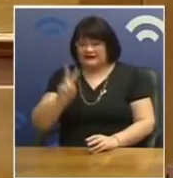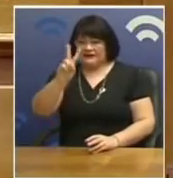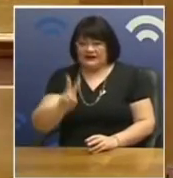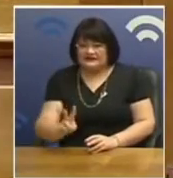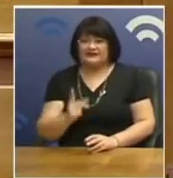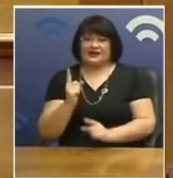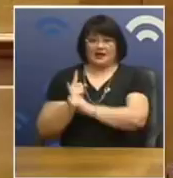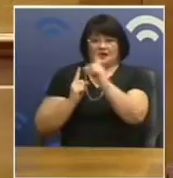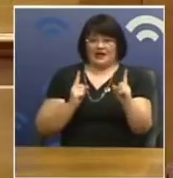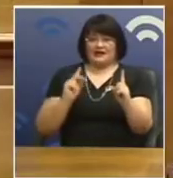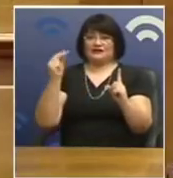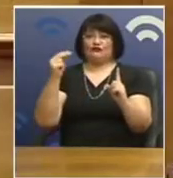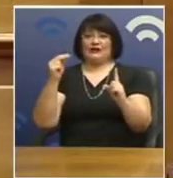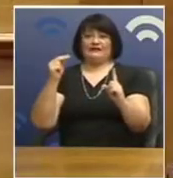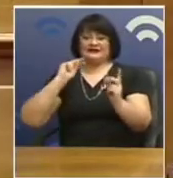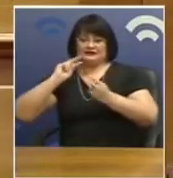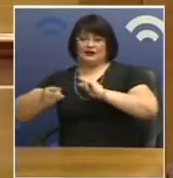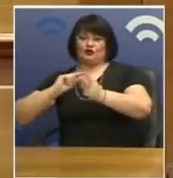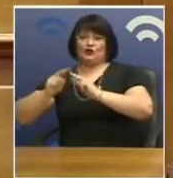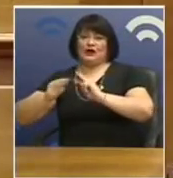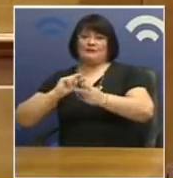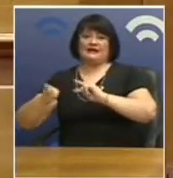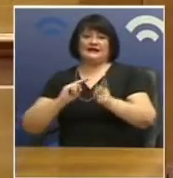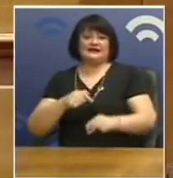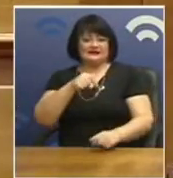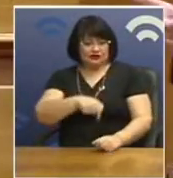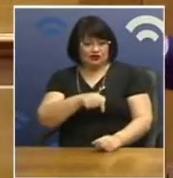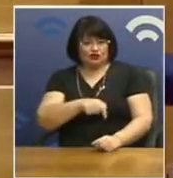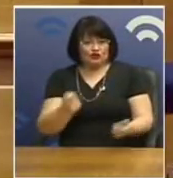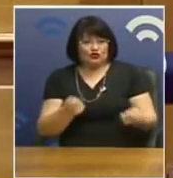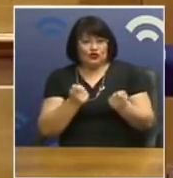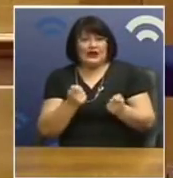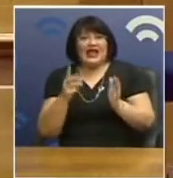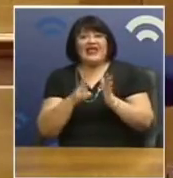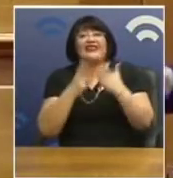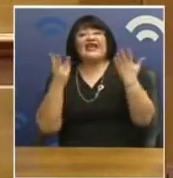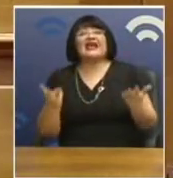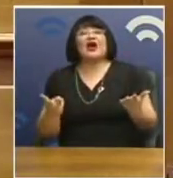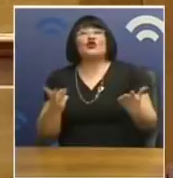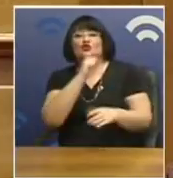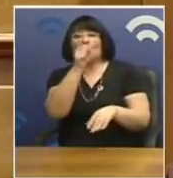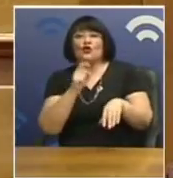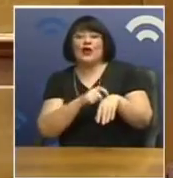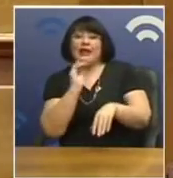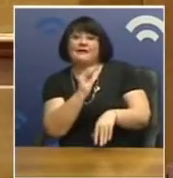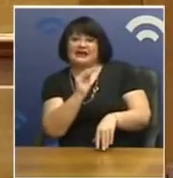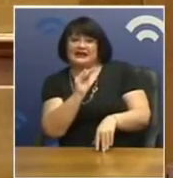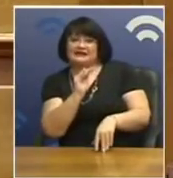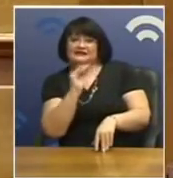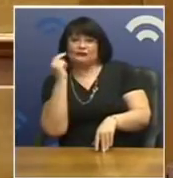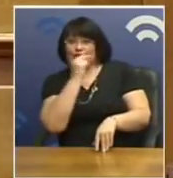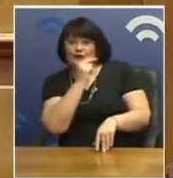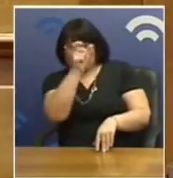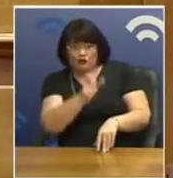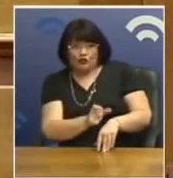βουλευτή. Όπως επίσης φαντάζομαι κάνετε και τώρα, διότι έχουν υποβληθεί 18 συνολικά ερωτήσεις όσο είστε Πρωθυπουργός. Από